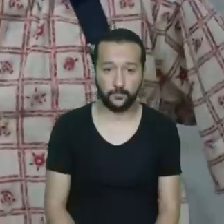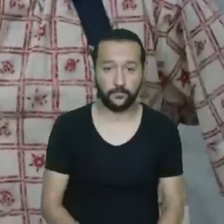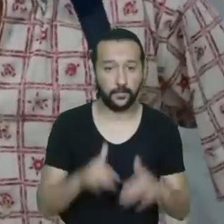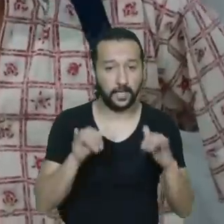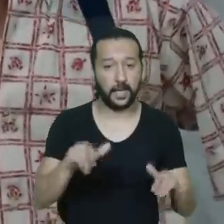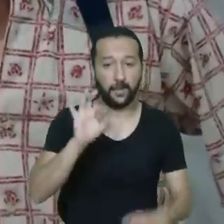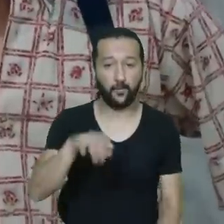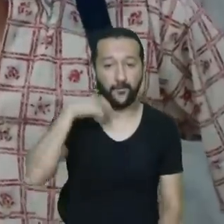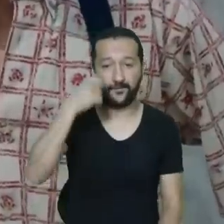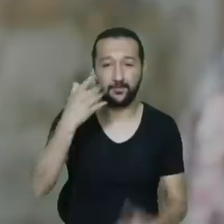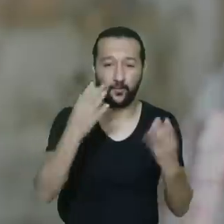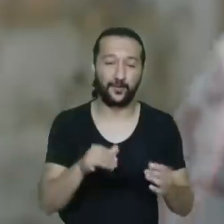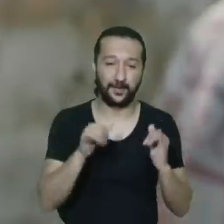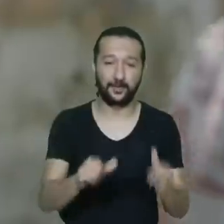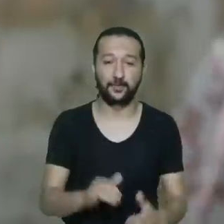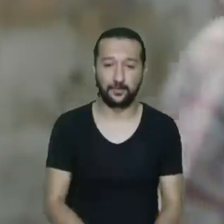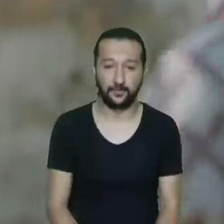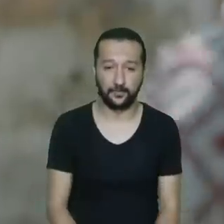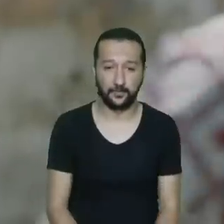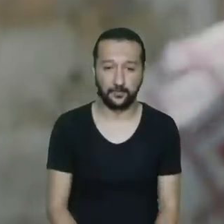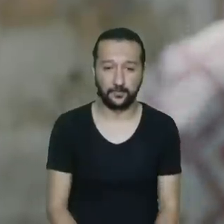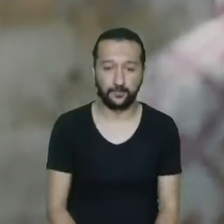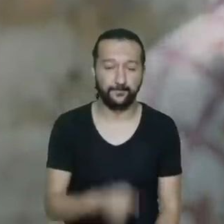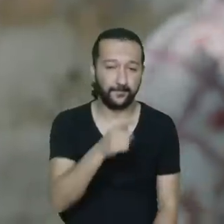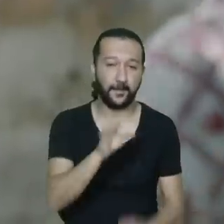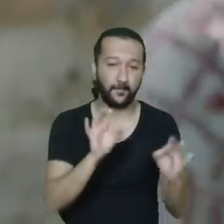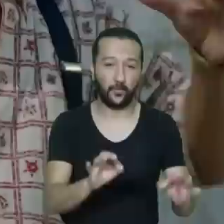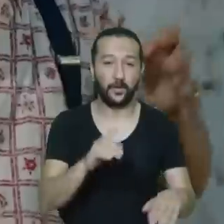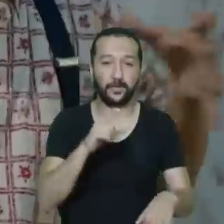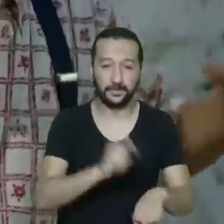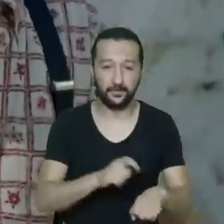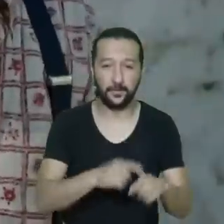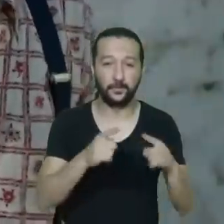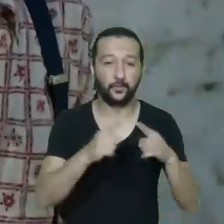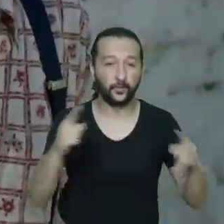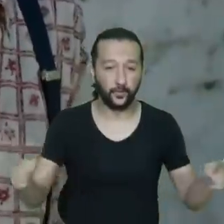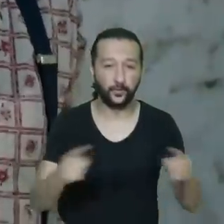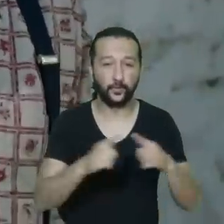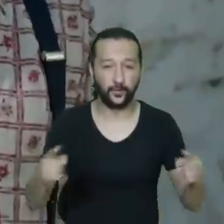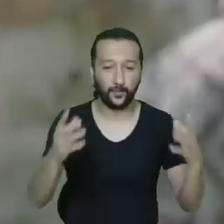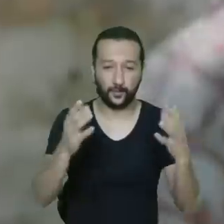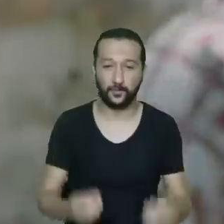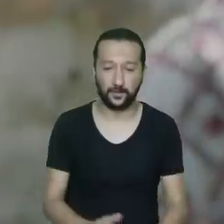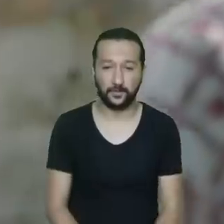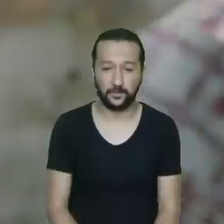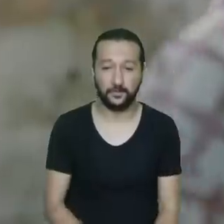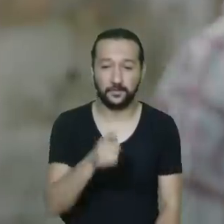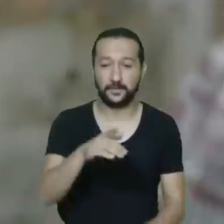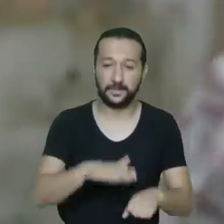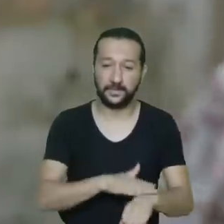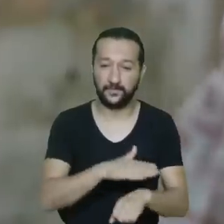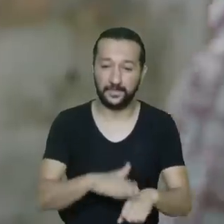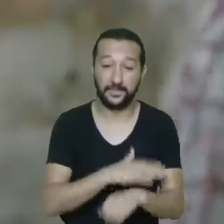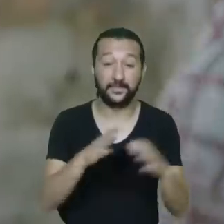Aynen böyle filmlerdeki gibi oldu. Hani böyle zaman uzuyor da uzuyor ya. Yavaş